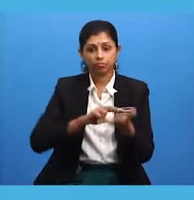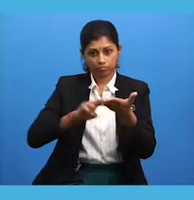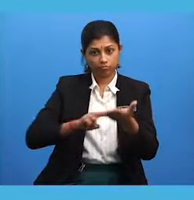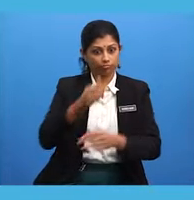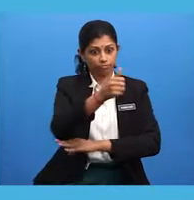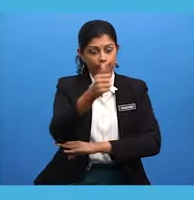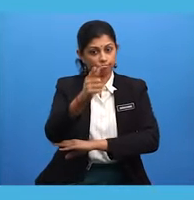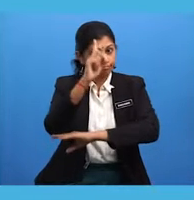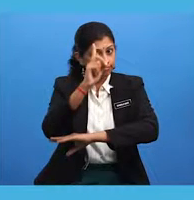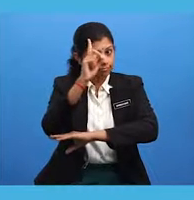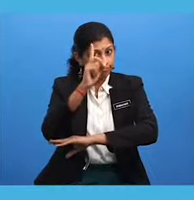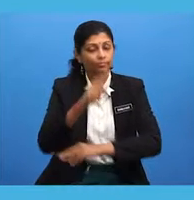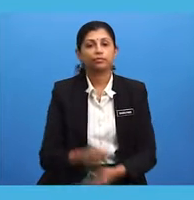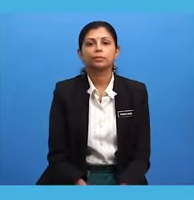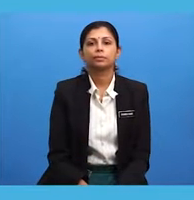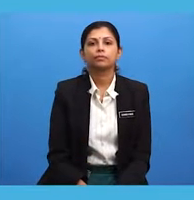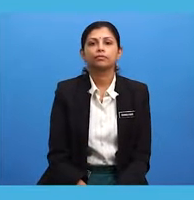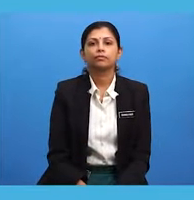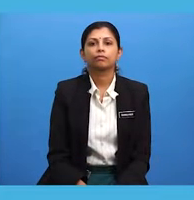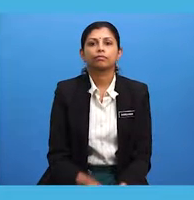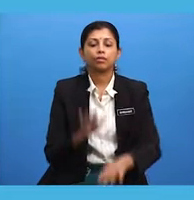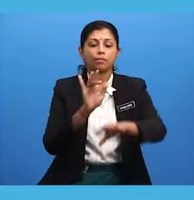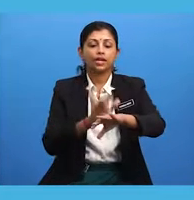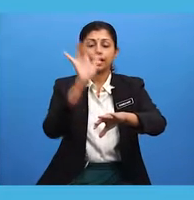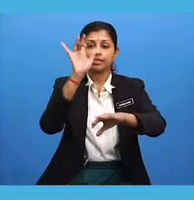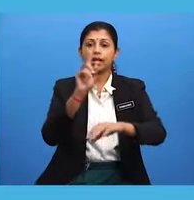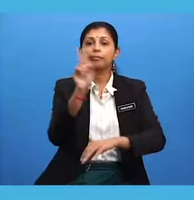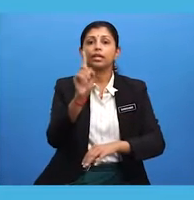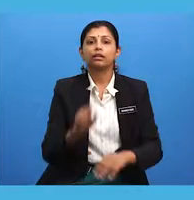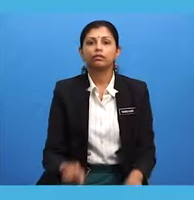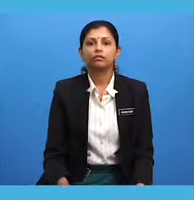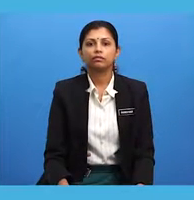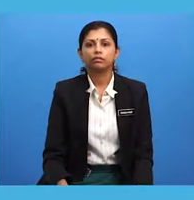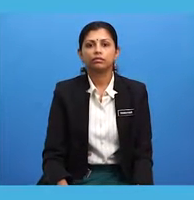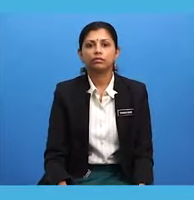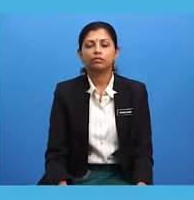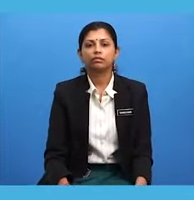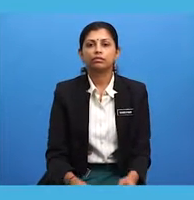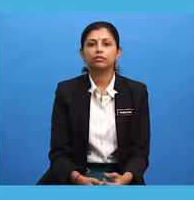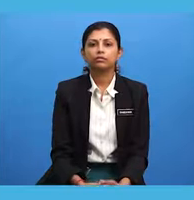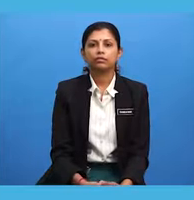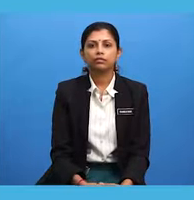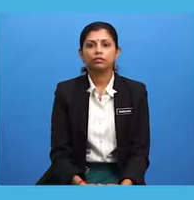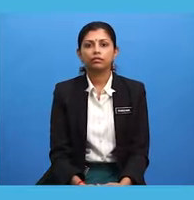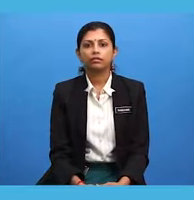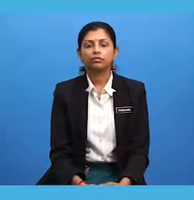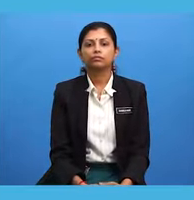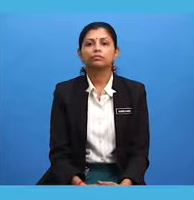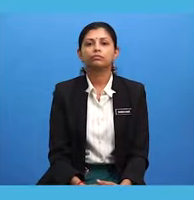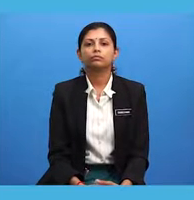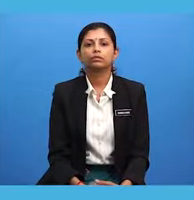Hormon perangsang folikel. B. Hormon perangsang ovum.